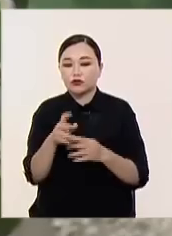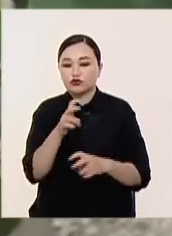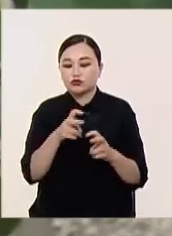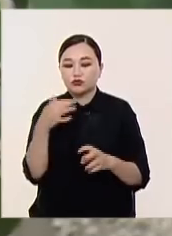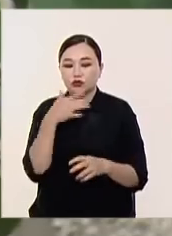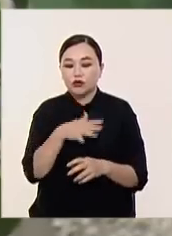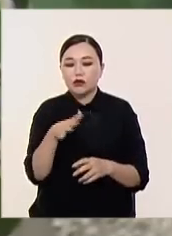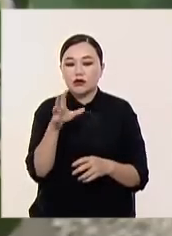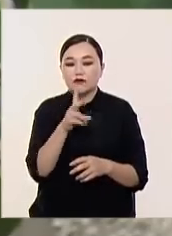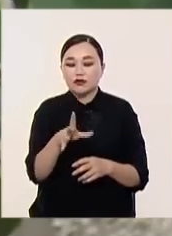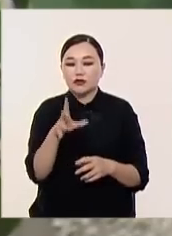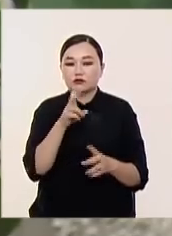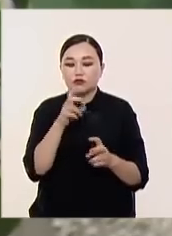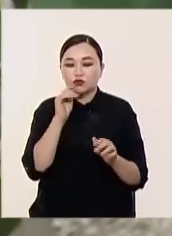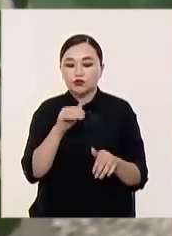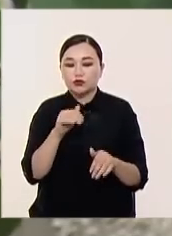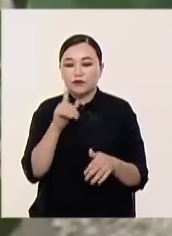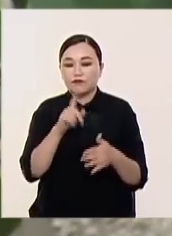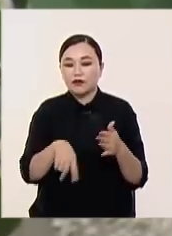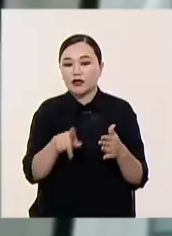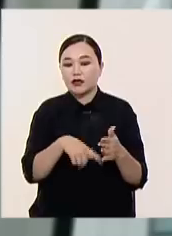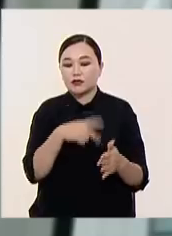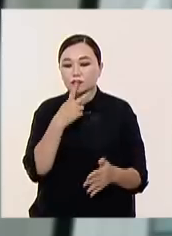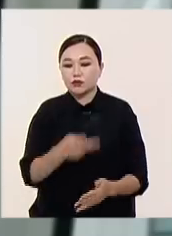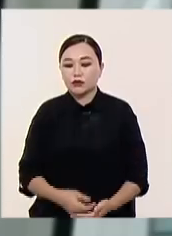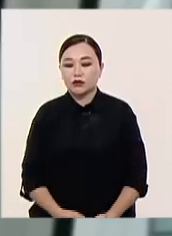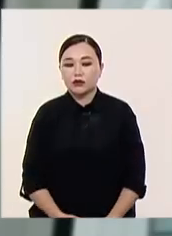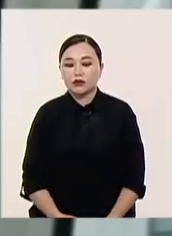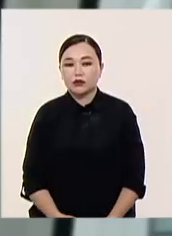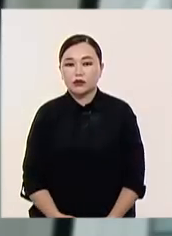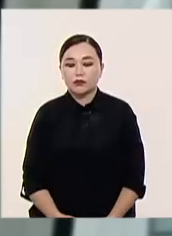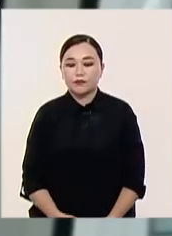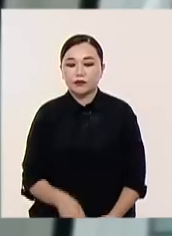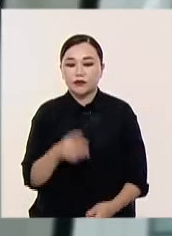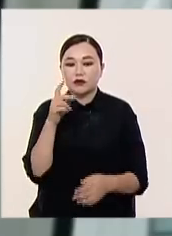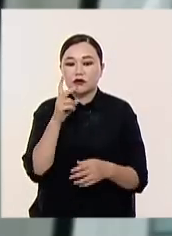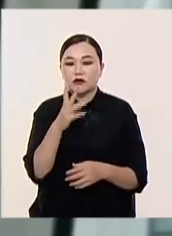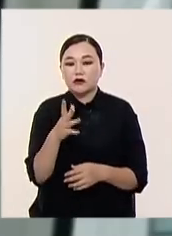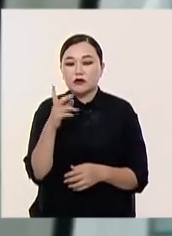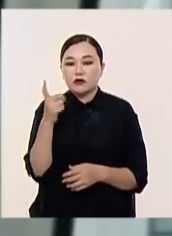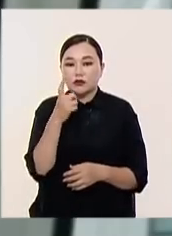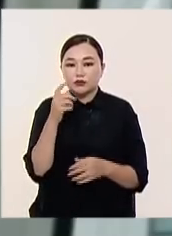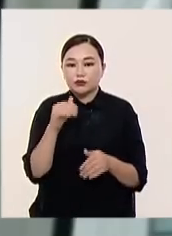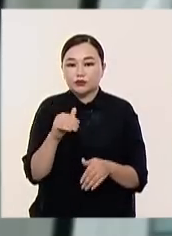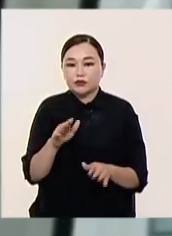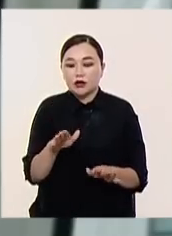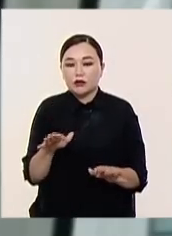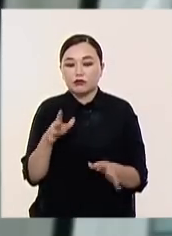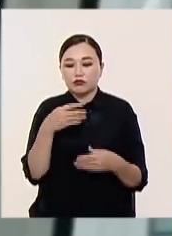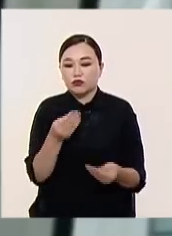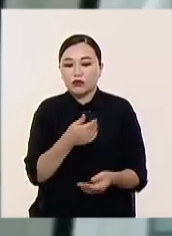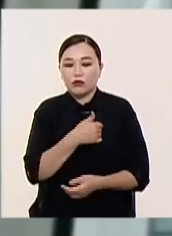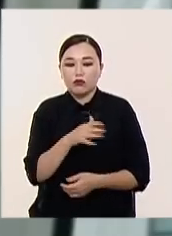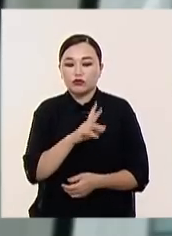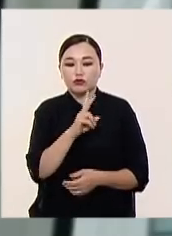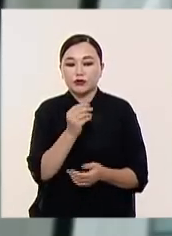Екіншіден, пәтер иелері көбіне студенттерге сенімсіздікпен қарайды екен. Пәтер иесі көбіне студентке пәтерін бере қоймайды, одан гөрі